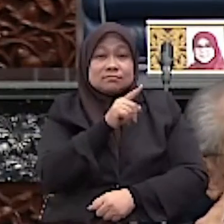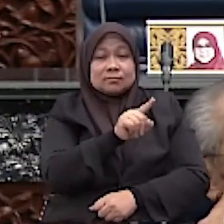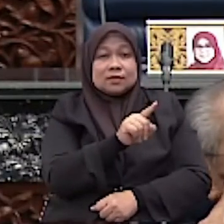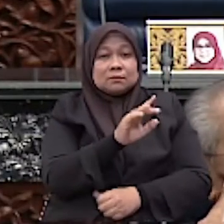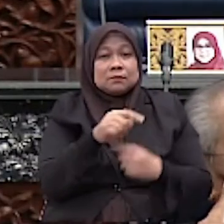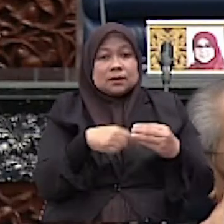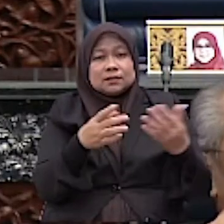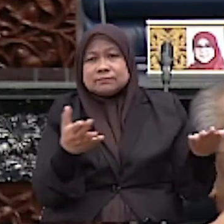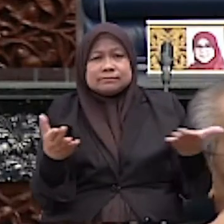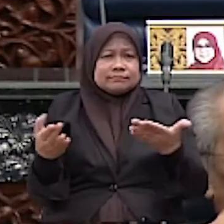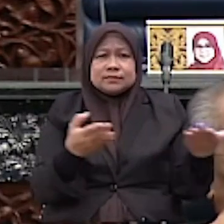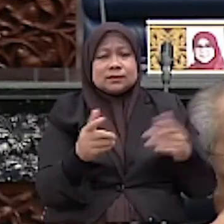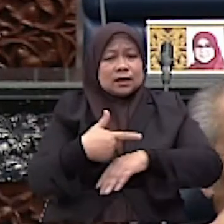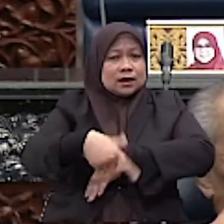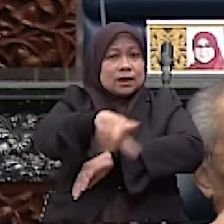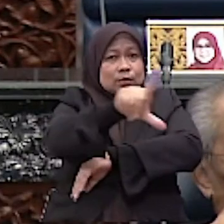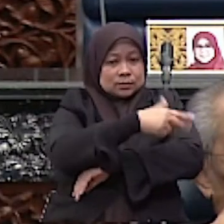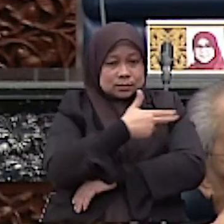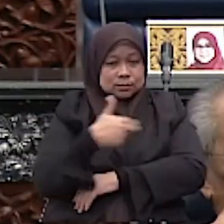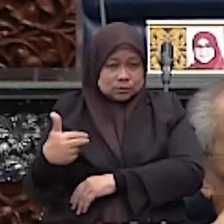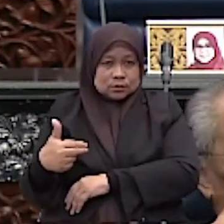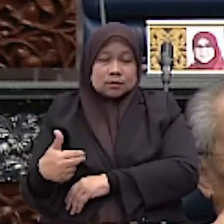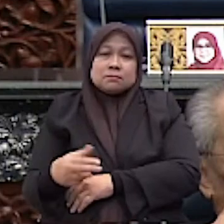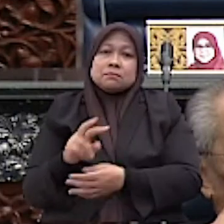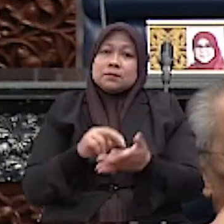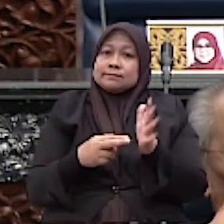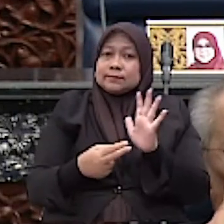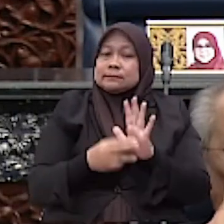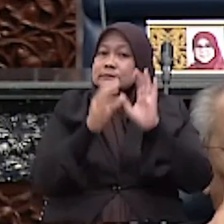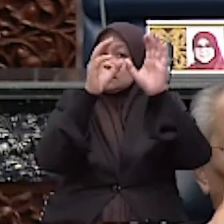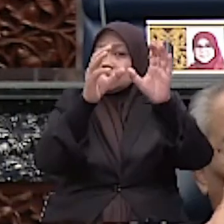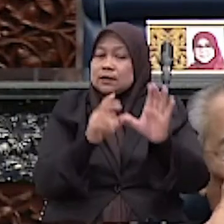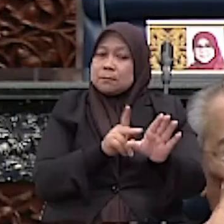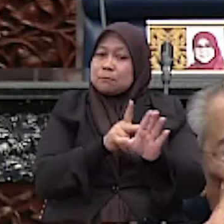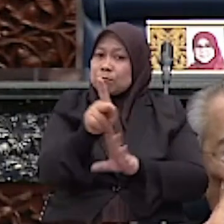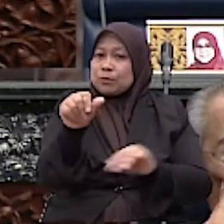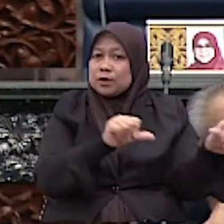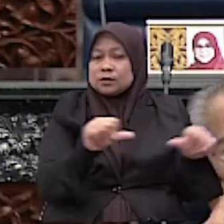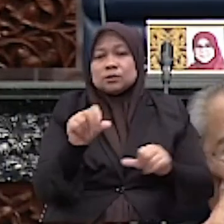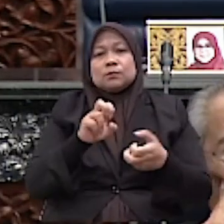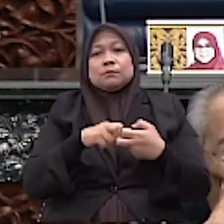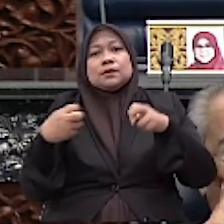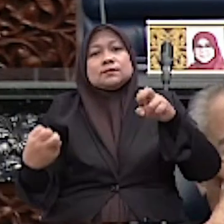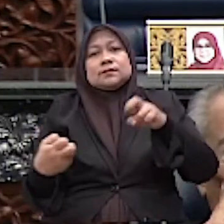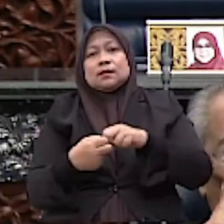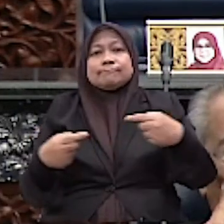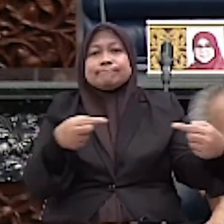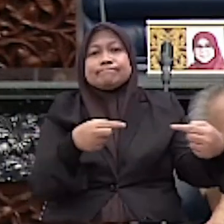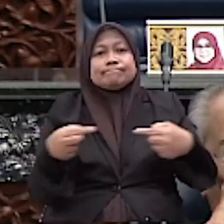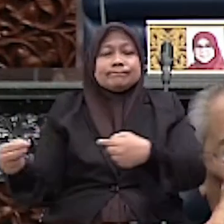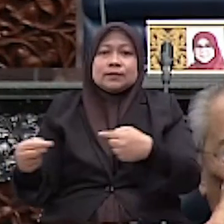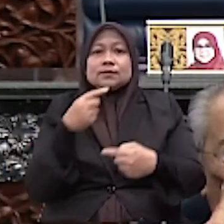berkaitan pertikaian maritim Malaysia Indonesia ini bukanlah satu langkah proaktif untuk menyelesaikan pertikaian